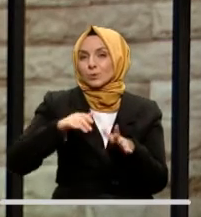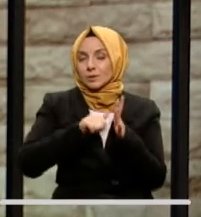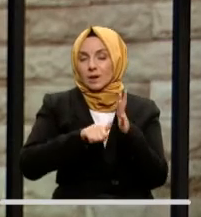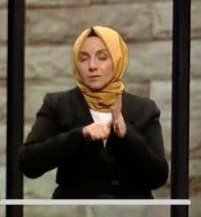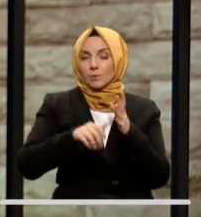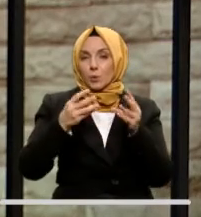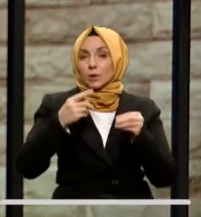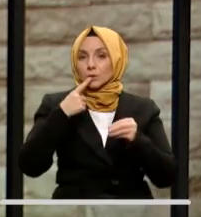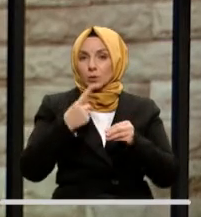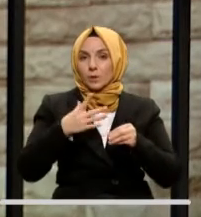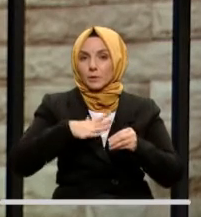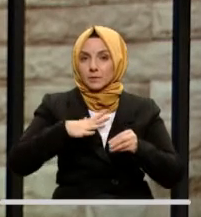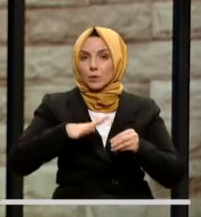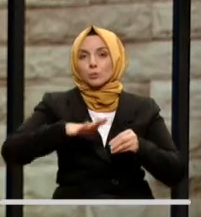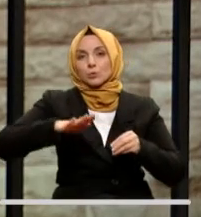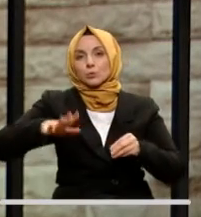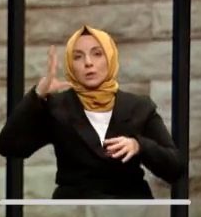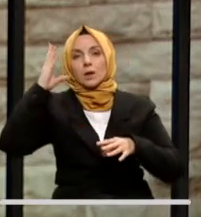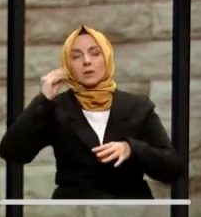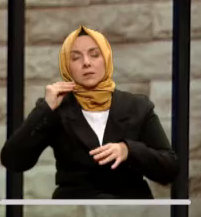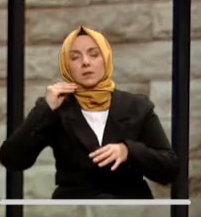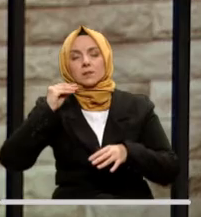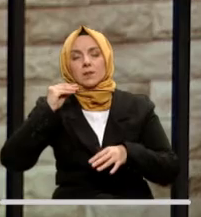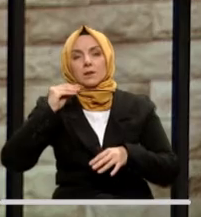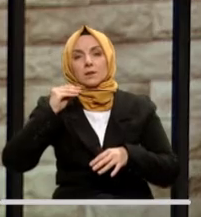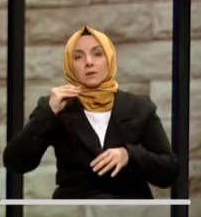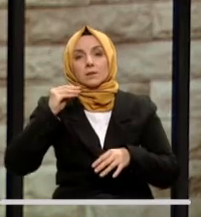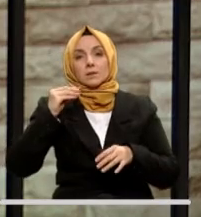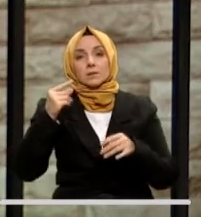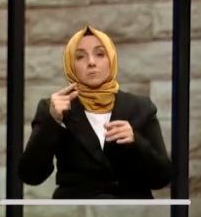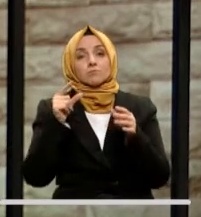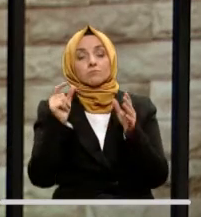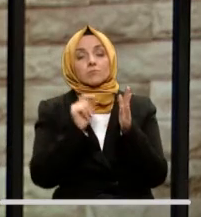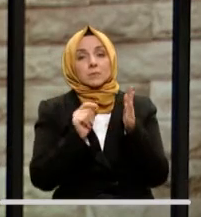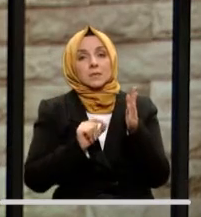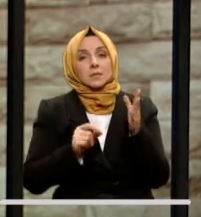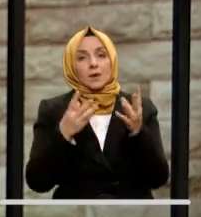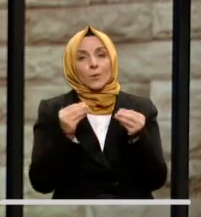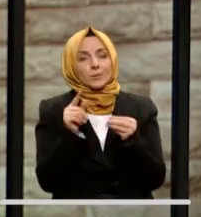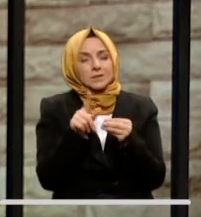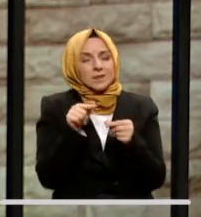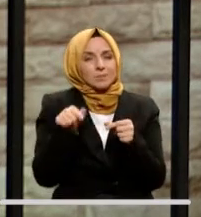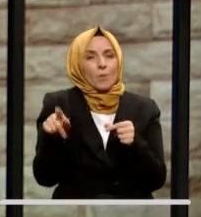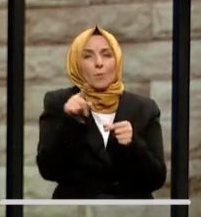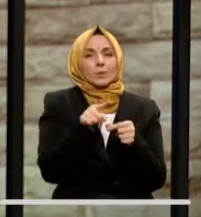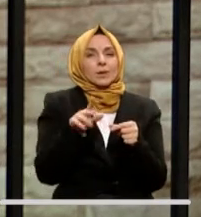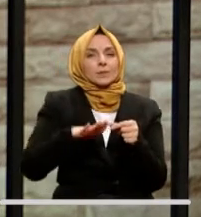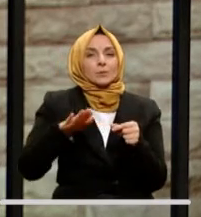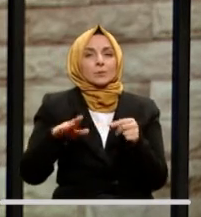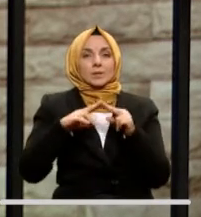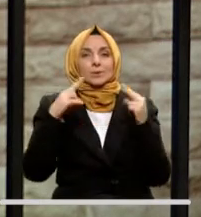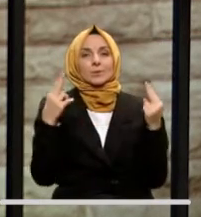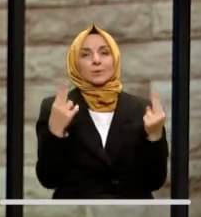üzerinden söyleyeyim şimdi çocukların anlayabileceği dili yakalayacaksınız onların dünyasına hitap